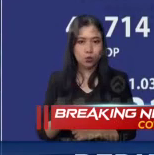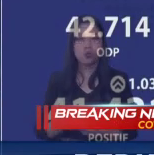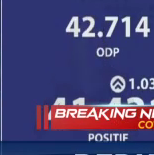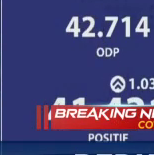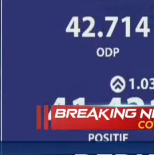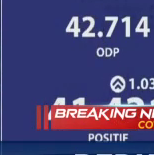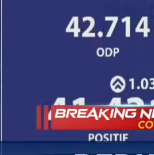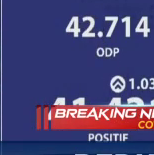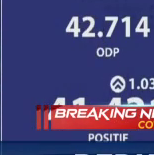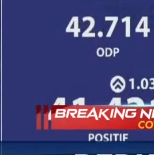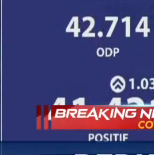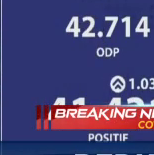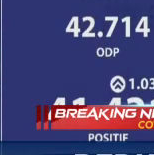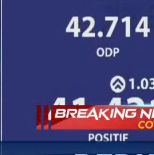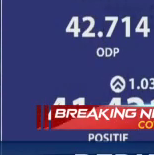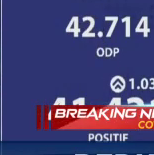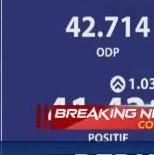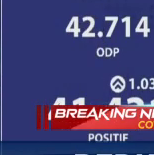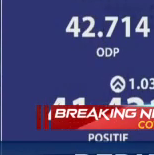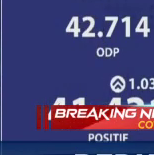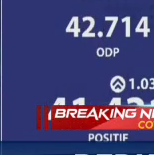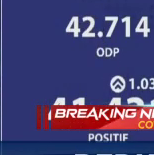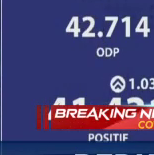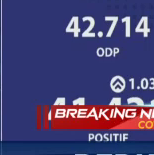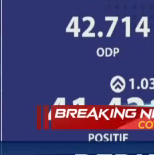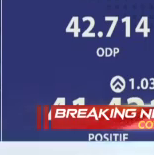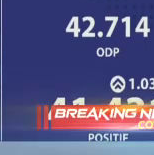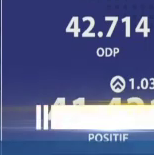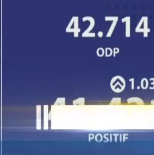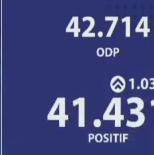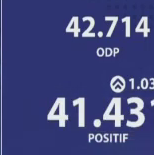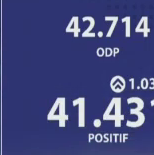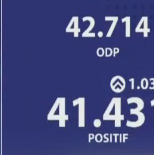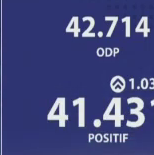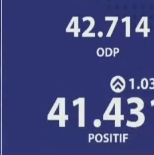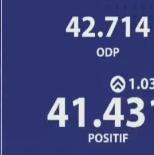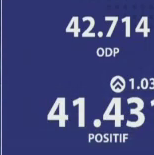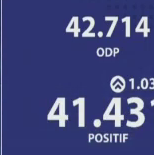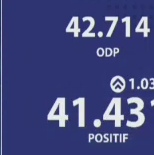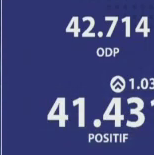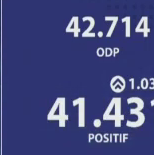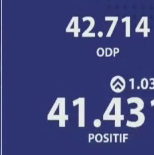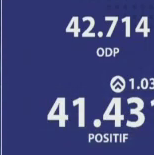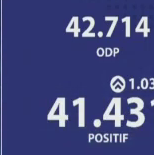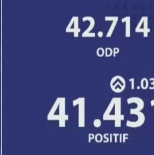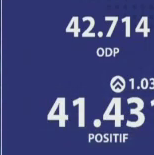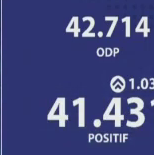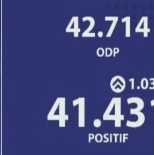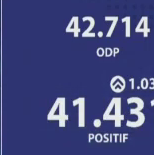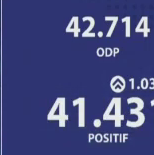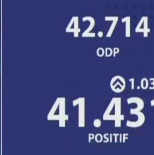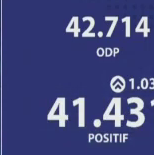kasus sembuh Hai kemudian DKI Jakarta 127 kasus baru dan 116